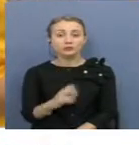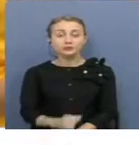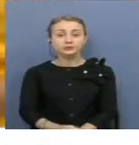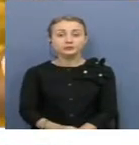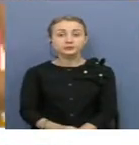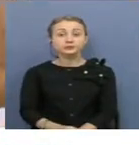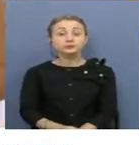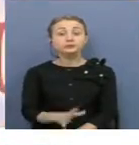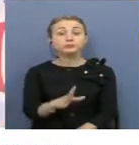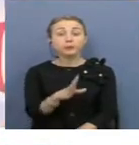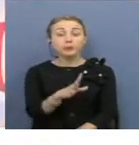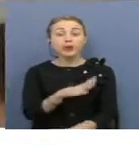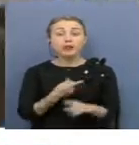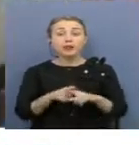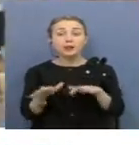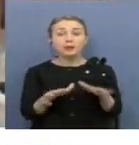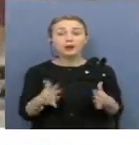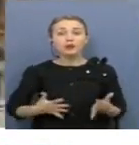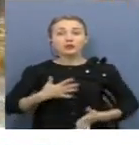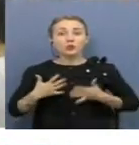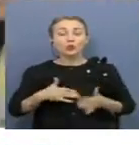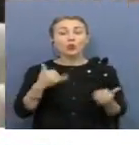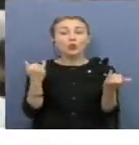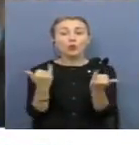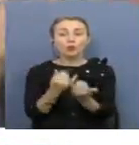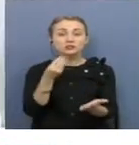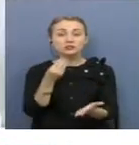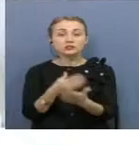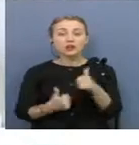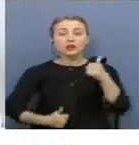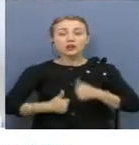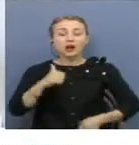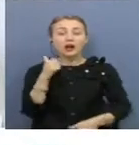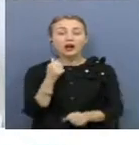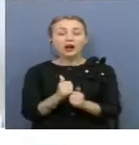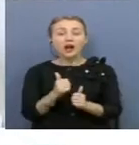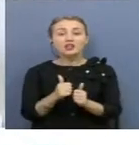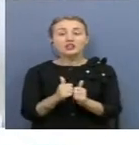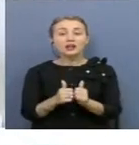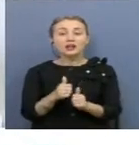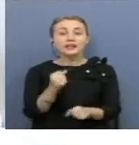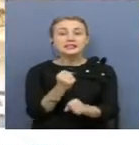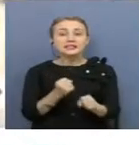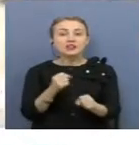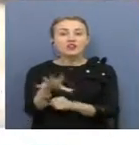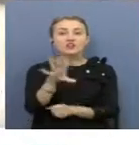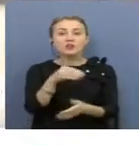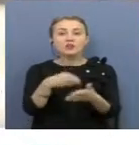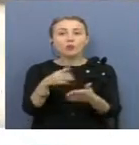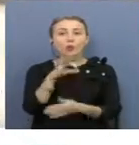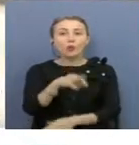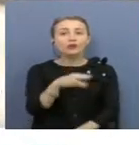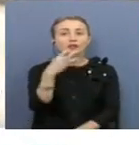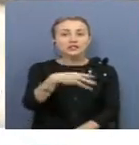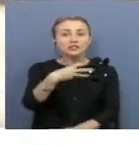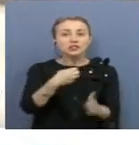Аукционның діттеген мақсаты орындалды. Қонақтар әр өнімді бағалап, бұйымдарды 30 мыңнан 140 мың теңгеге дейін сатып алды.